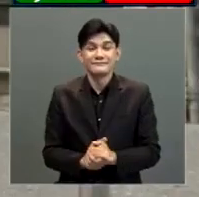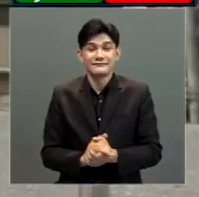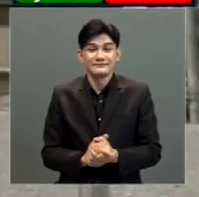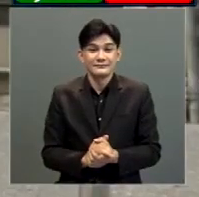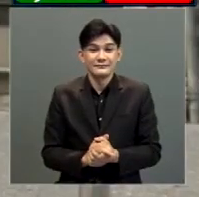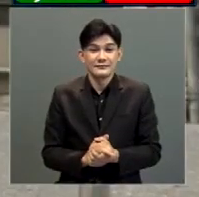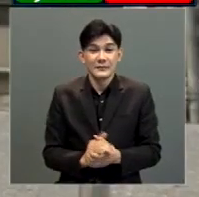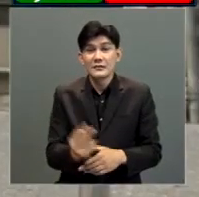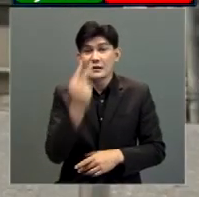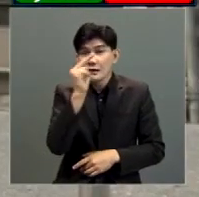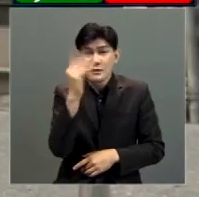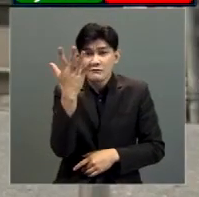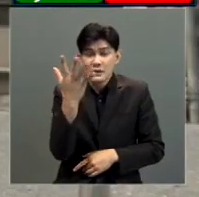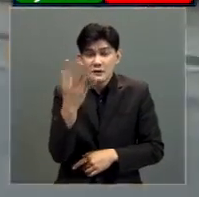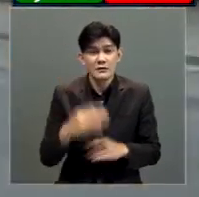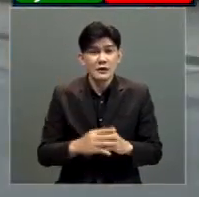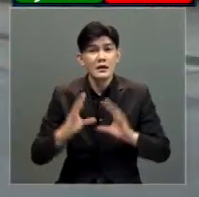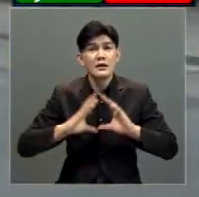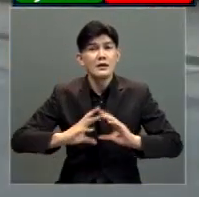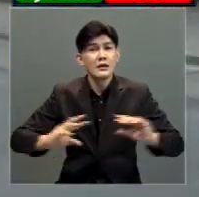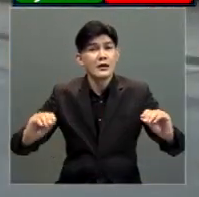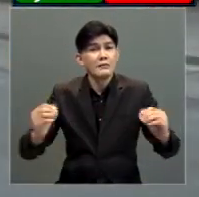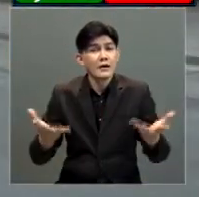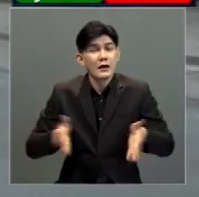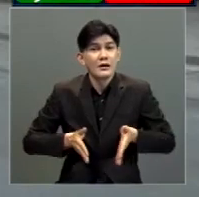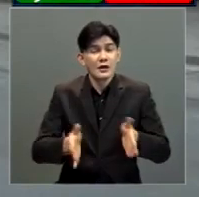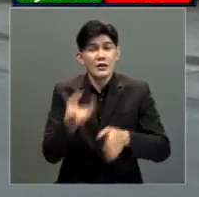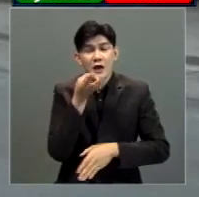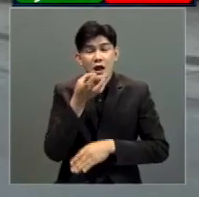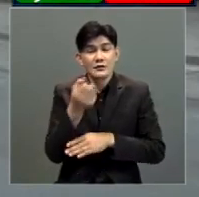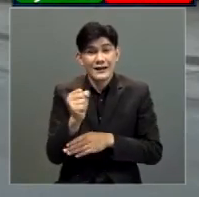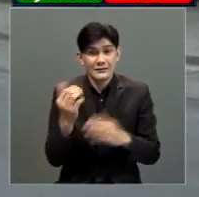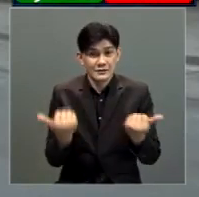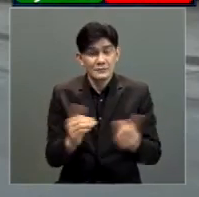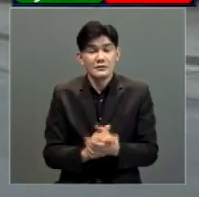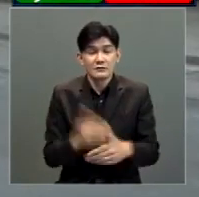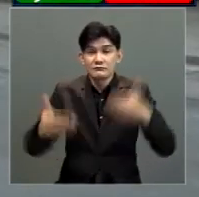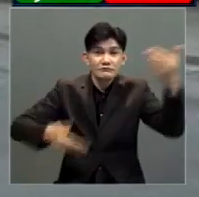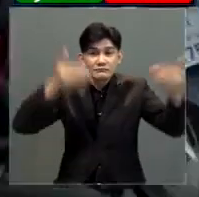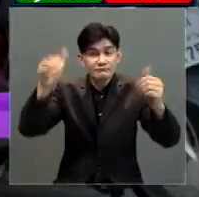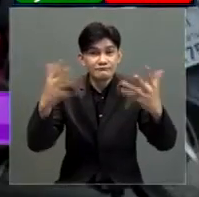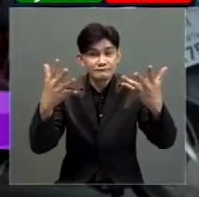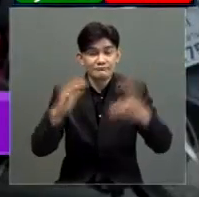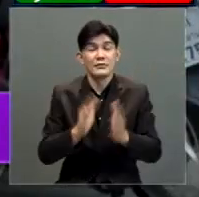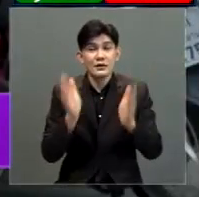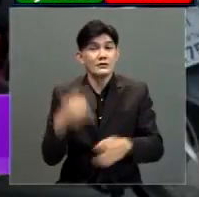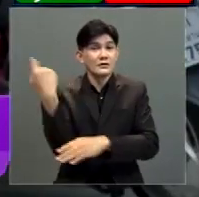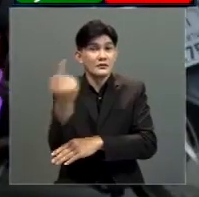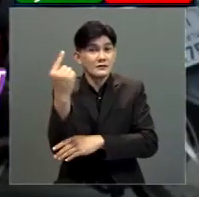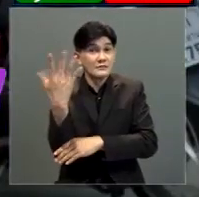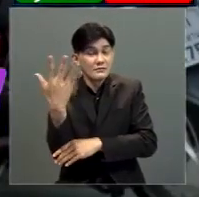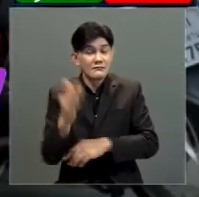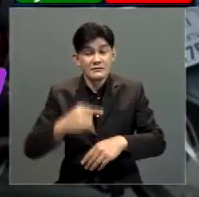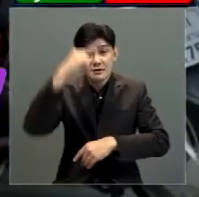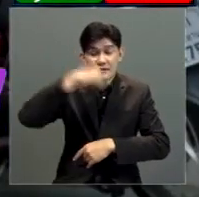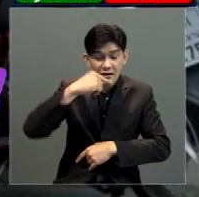ราไม่มีใครเคยเห็นภาพแบบนี้แน่นอนนะคะบรรยากาศที่ถนนข้าวสารค่ะอย่างที่เห็นว่าไม่มีกิจกรรมใดๆไม่มีนักท่องเที่ยวไม่ว่าจะเป็น